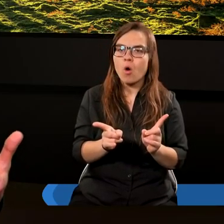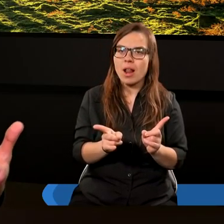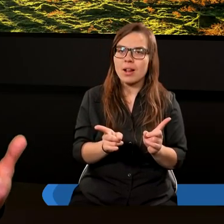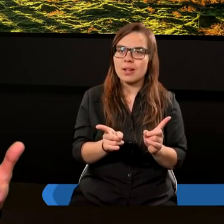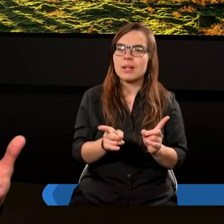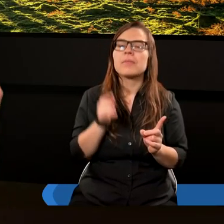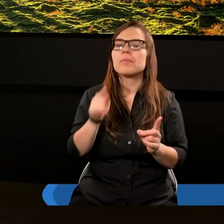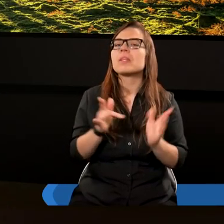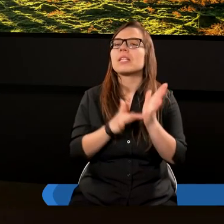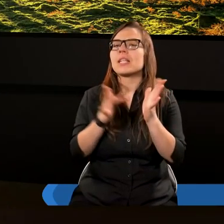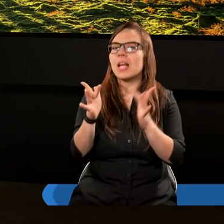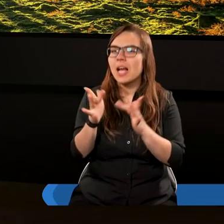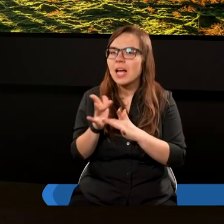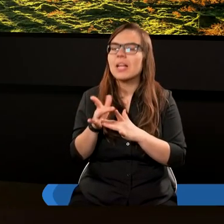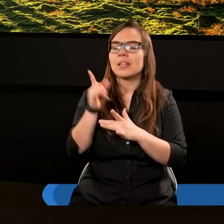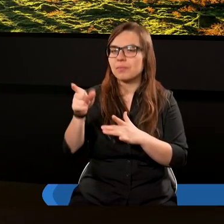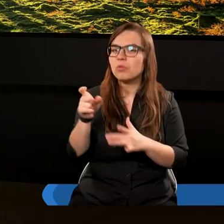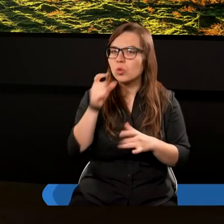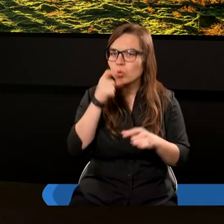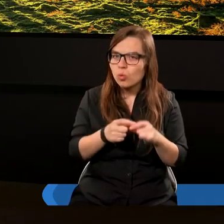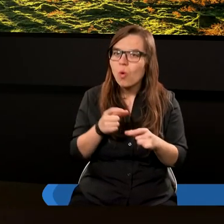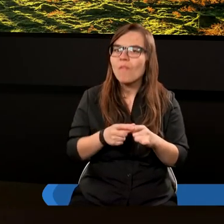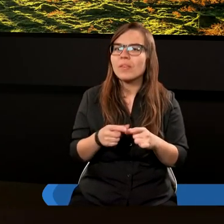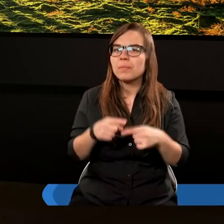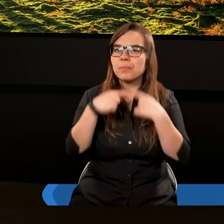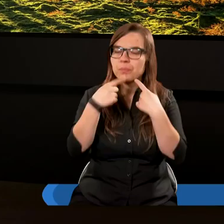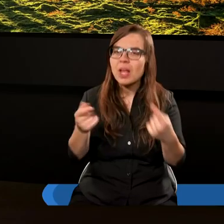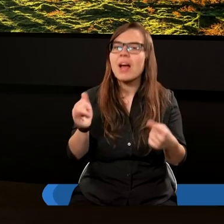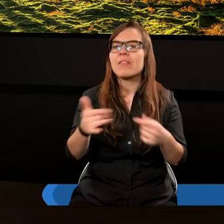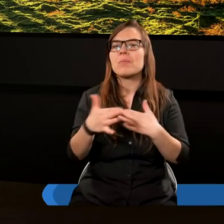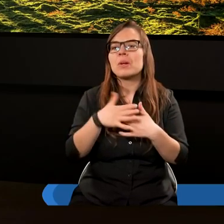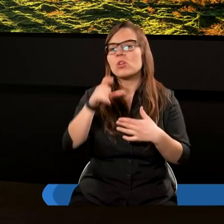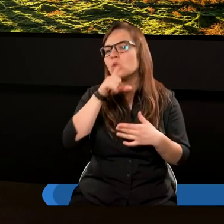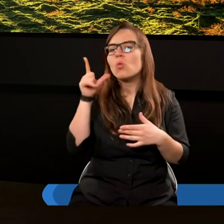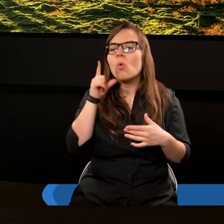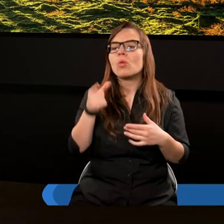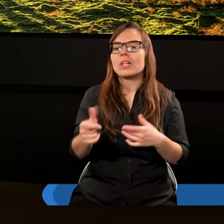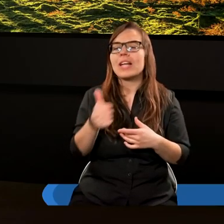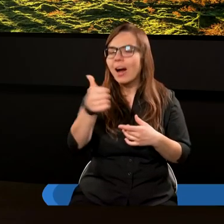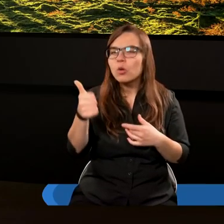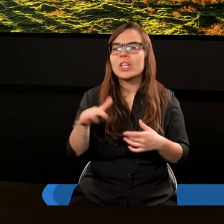że po prostu Jezus tym swoim słowem osądzi wszystkich ludzi i oni polegną